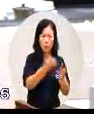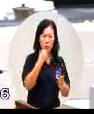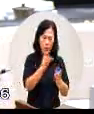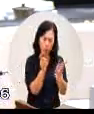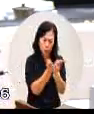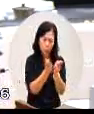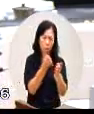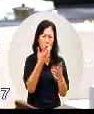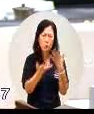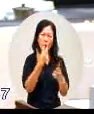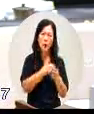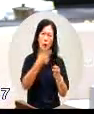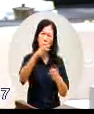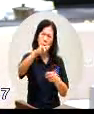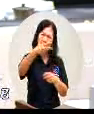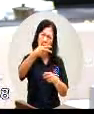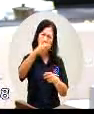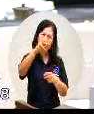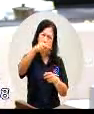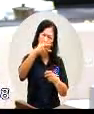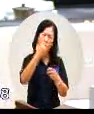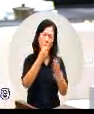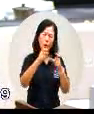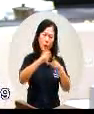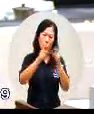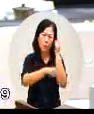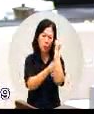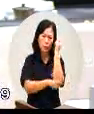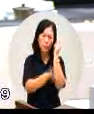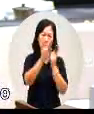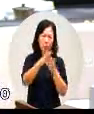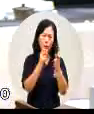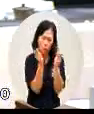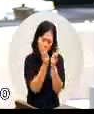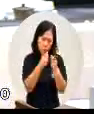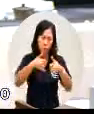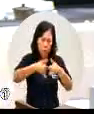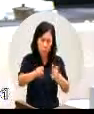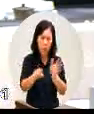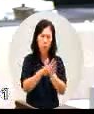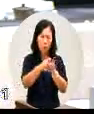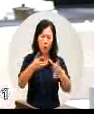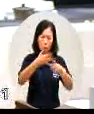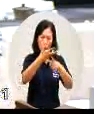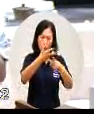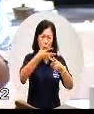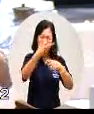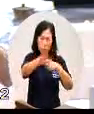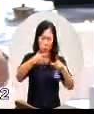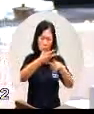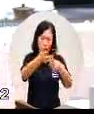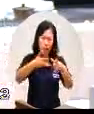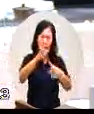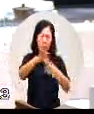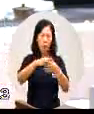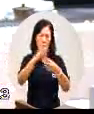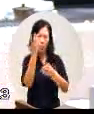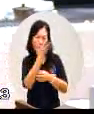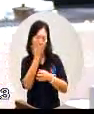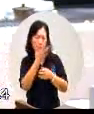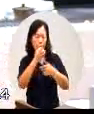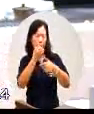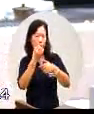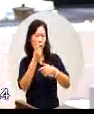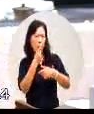我量过，才七八百公尺哈，七八米。虽然短短的这个水域廊带吼，这个就很重要，美丽化。我刚才好你